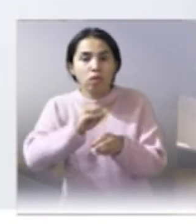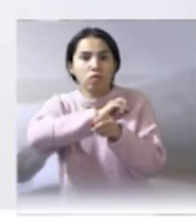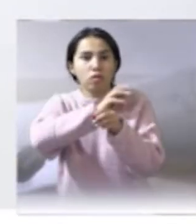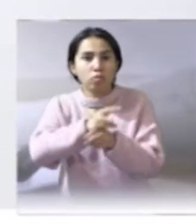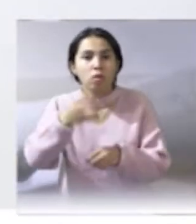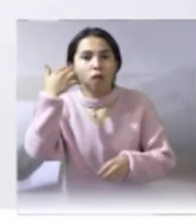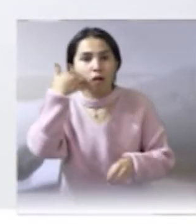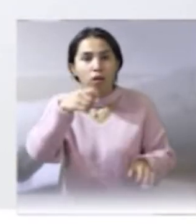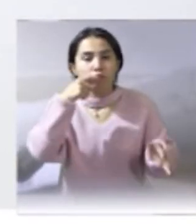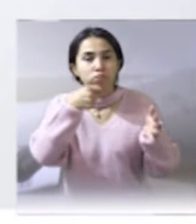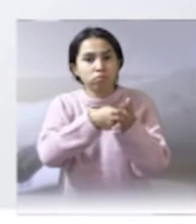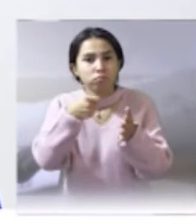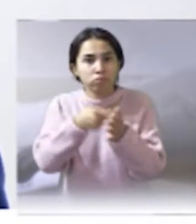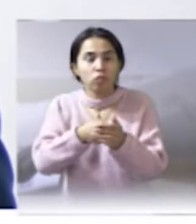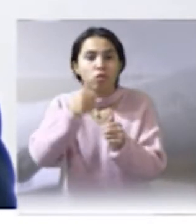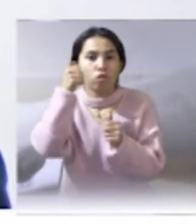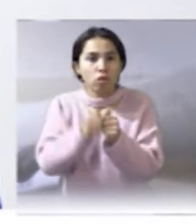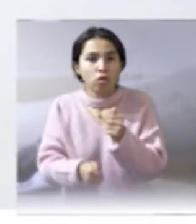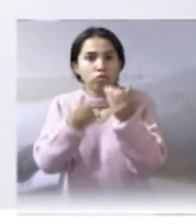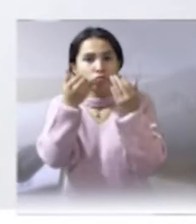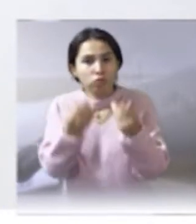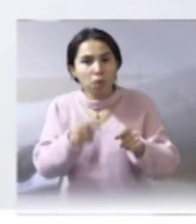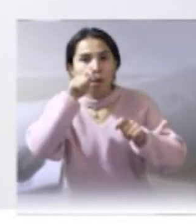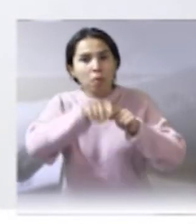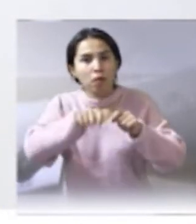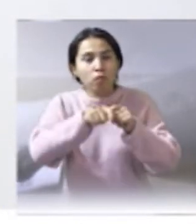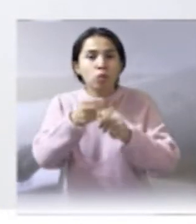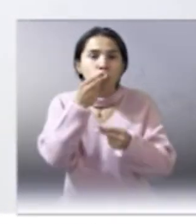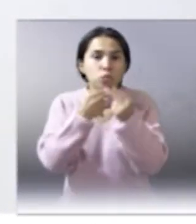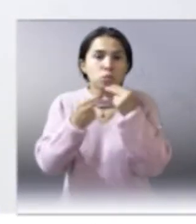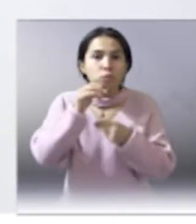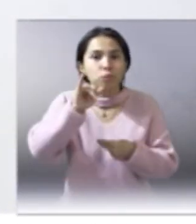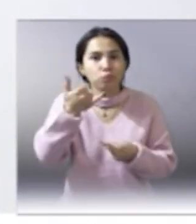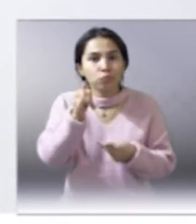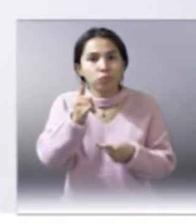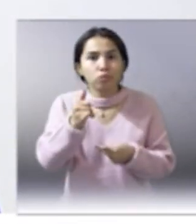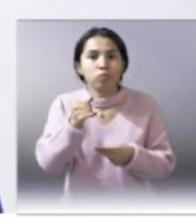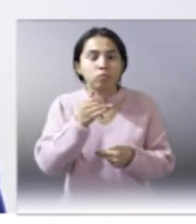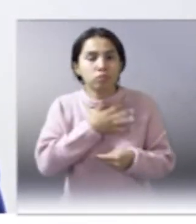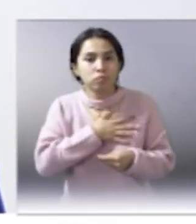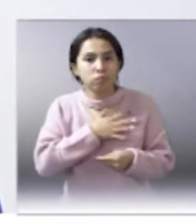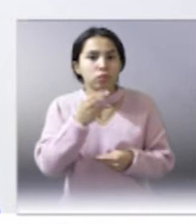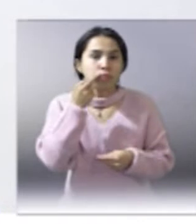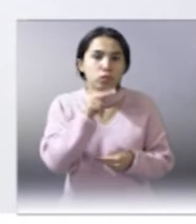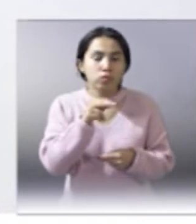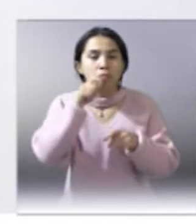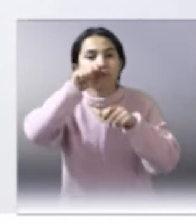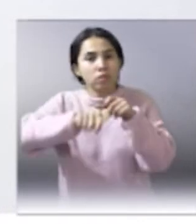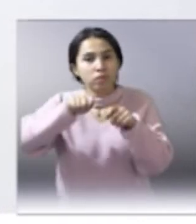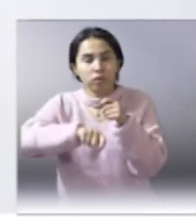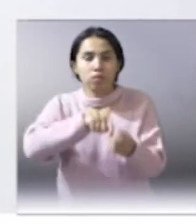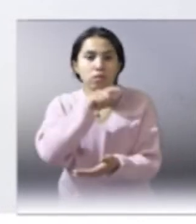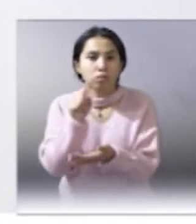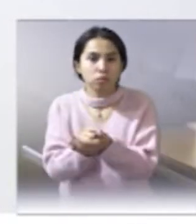рациональное использование земель, находящихся за улом. Решение проблем пастбищ и кормов. Четвертое – создание кооперативов для